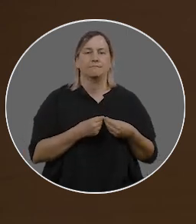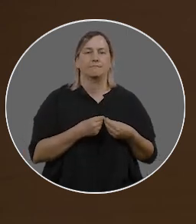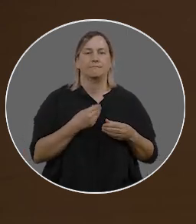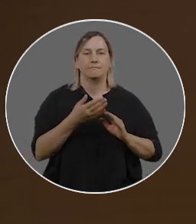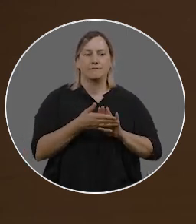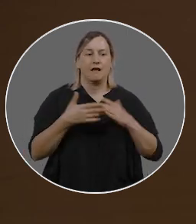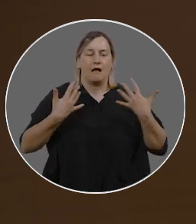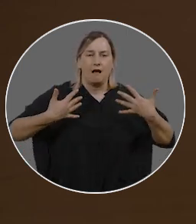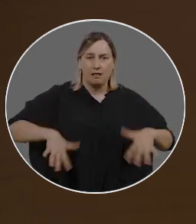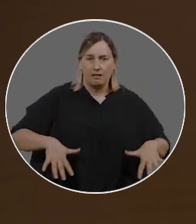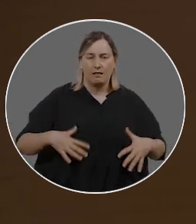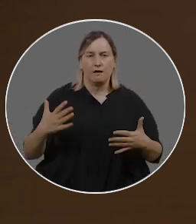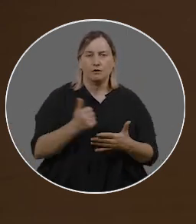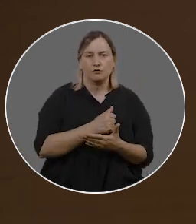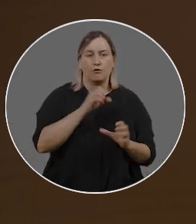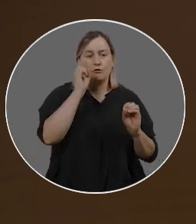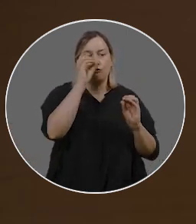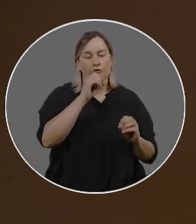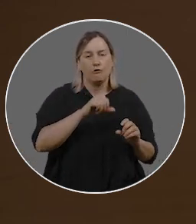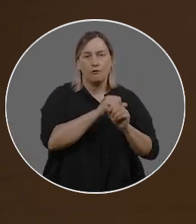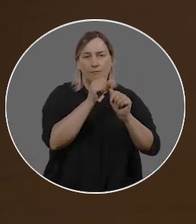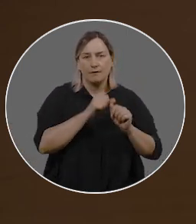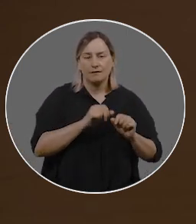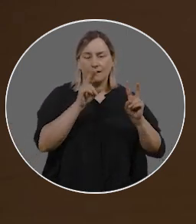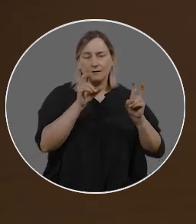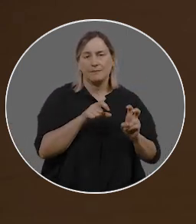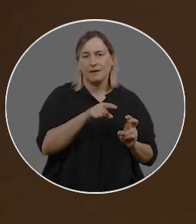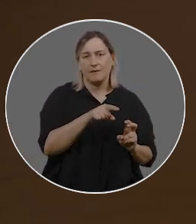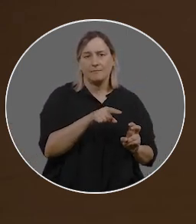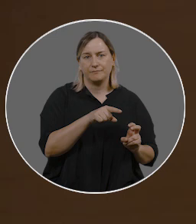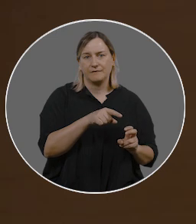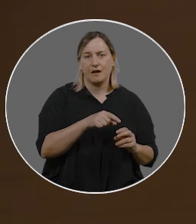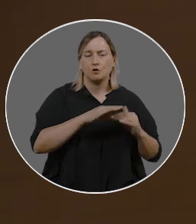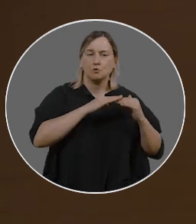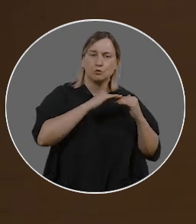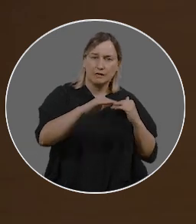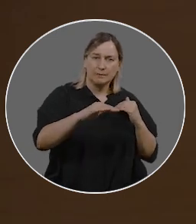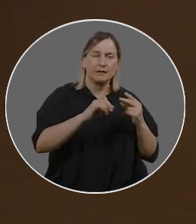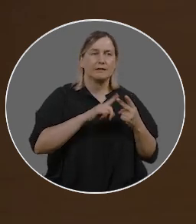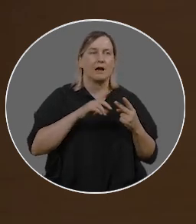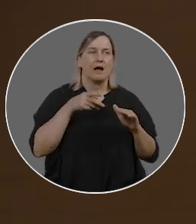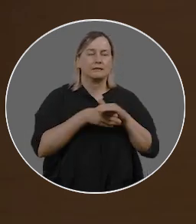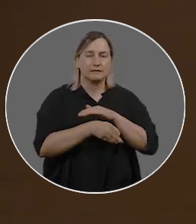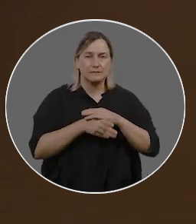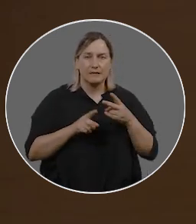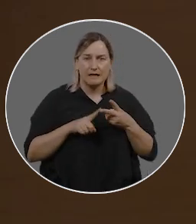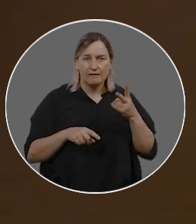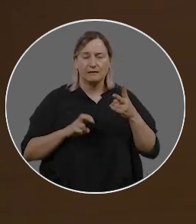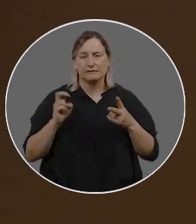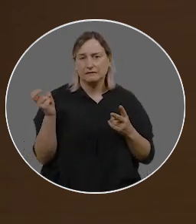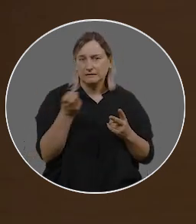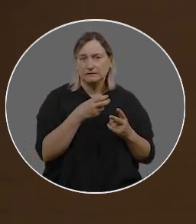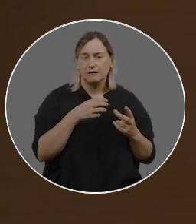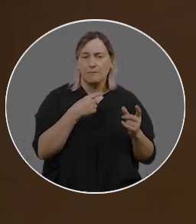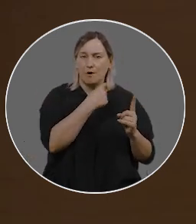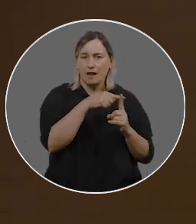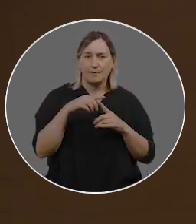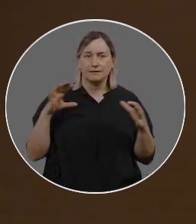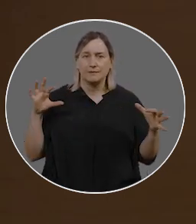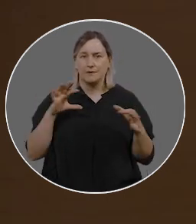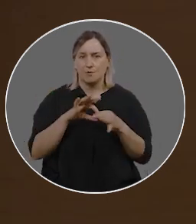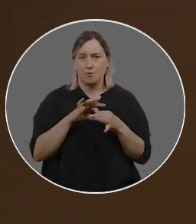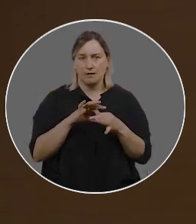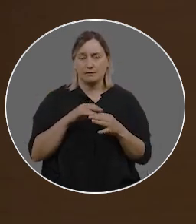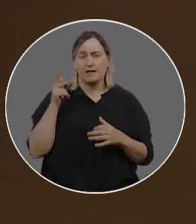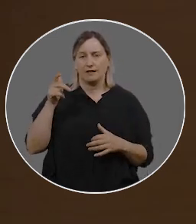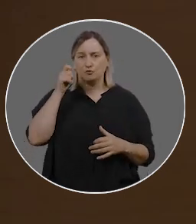ha d'estar entrat d'alguna manera el que és la sostenibilitat, el que és l'accessibilitat, tota una sèrie d'elements vinculats amb els